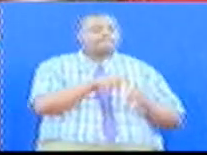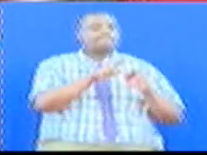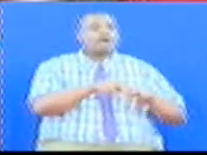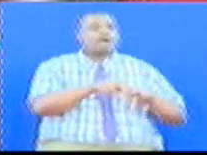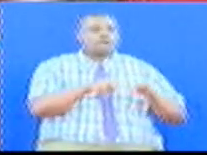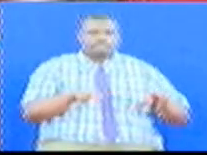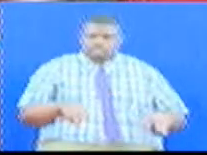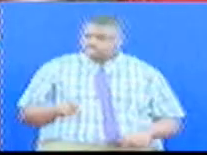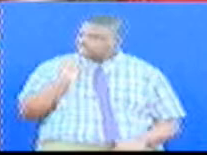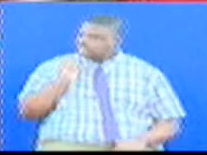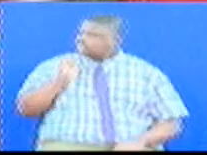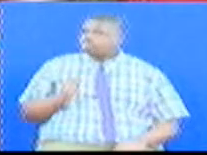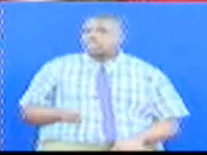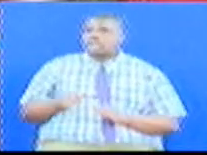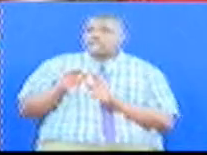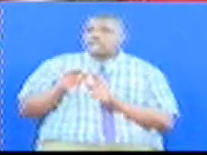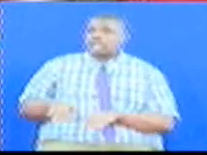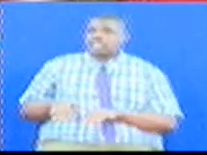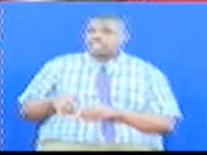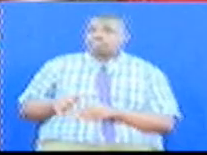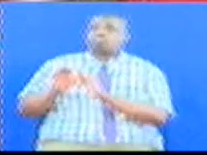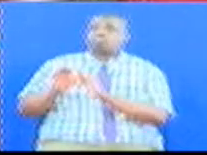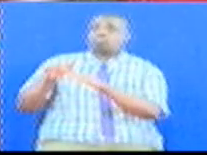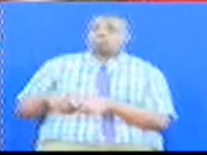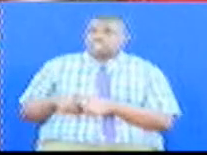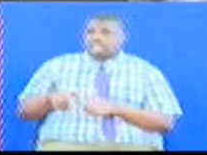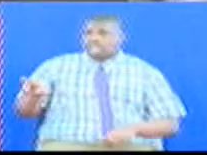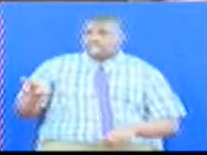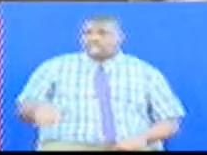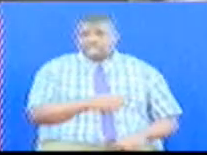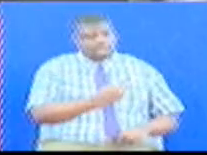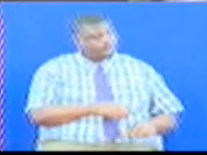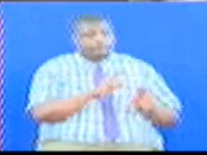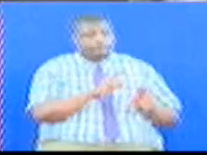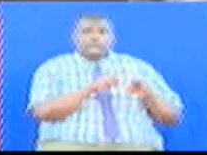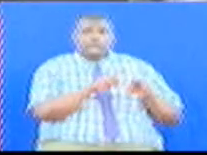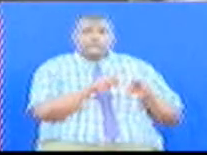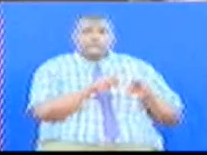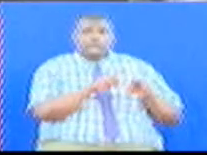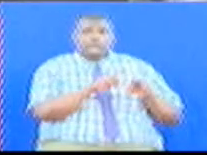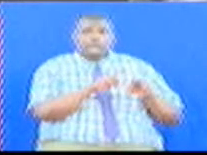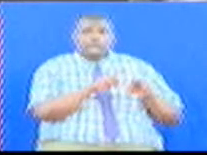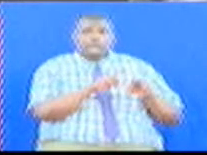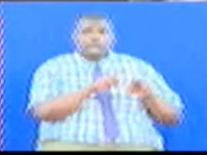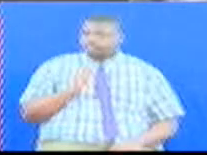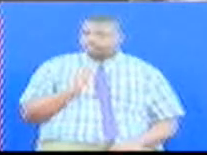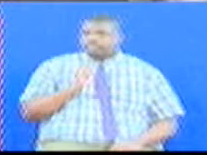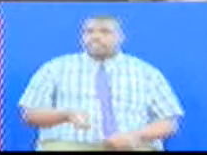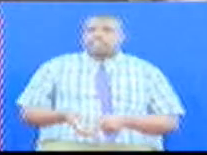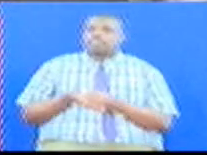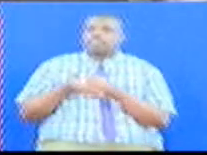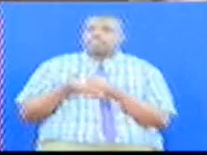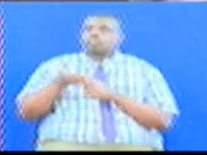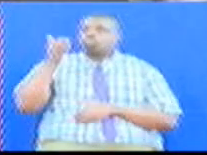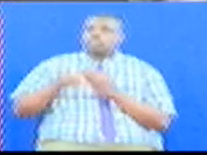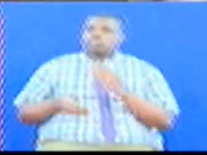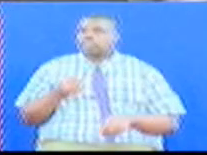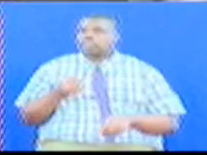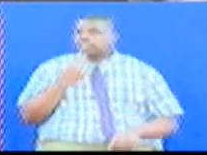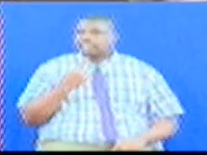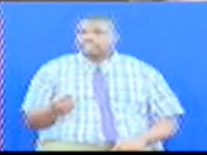Speaker aache kulisimamia bunge hapa aende mahakamani. Mheshimiwa Naibu Speaker, mwisho